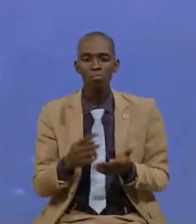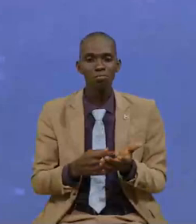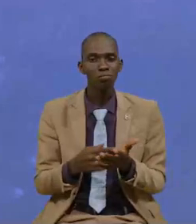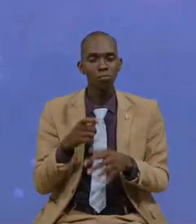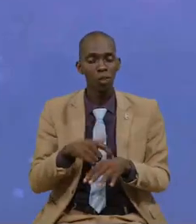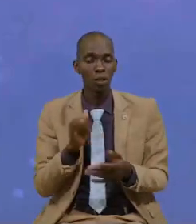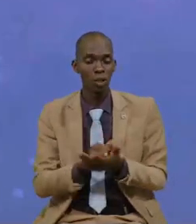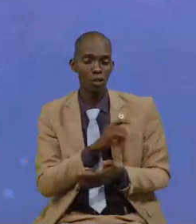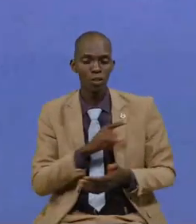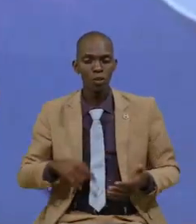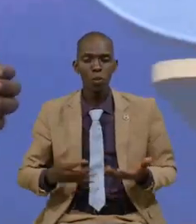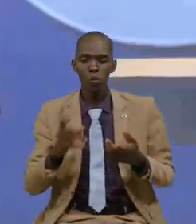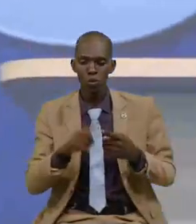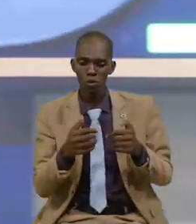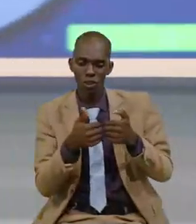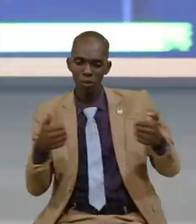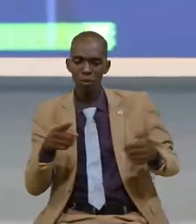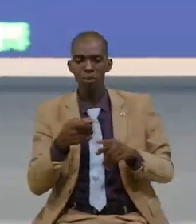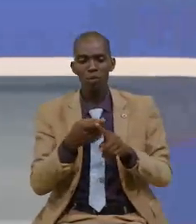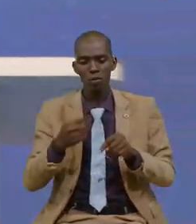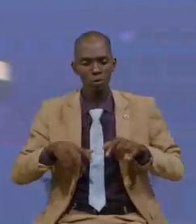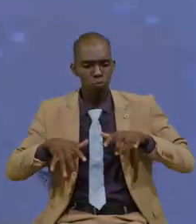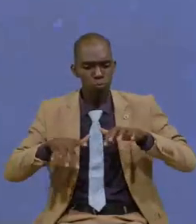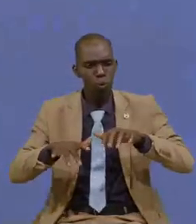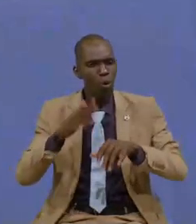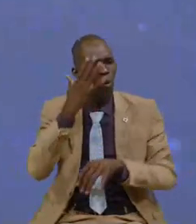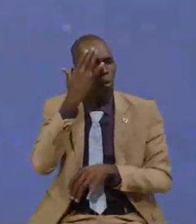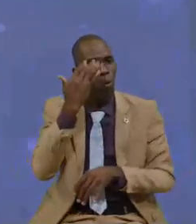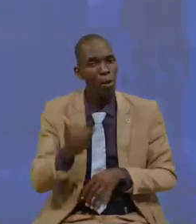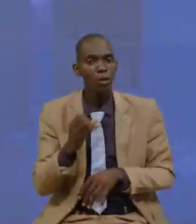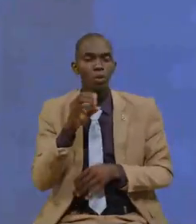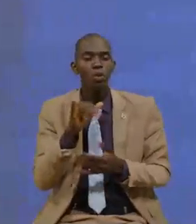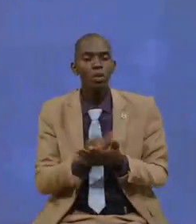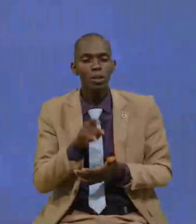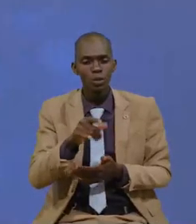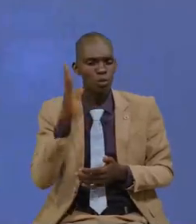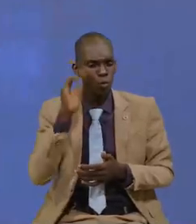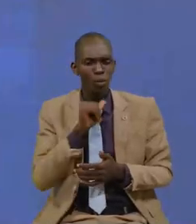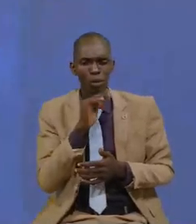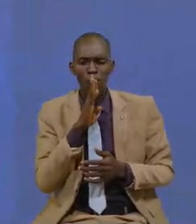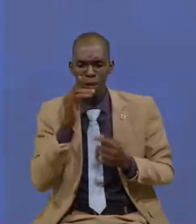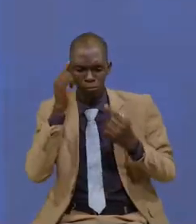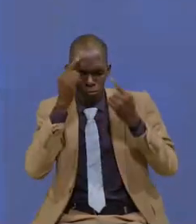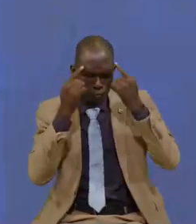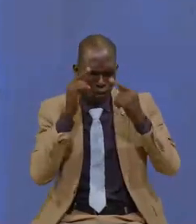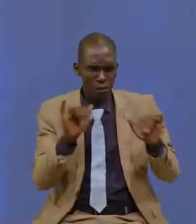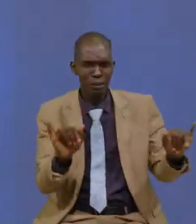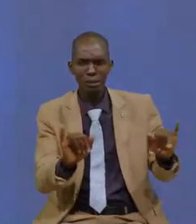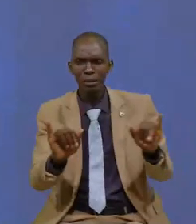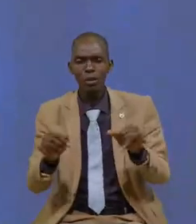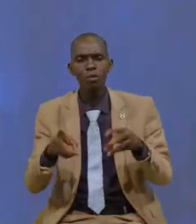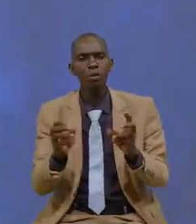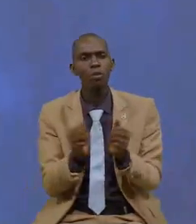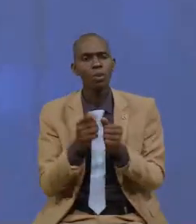Il y a des fois, le Seigneur va vouloir vous mettre à part, à l'écart. Pourquoi? Pour que vous ne pensiez